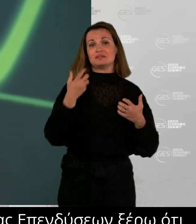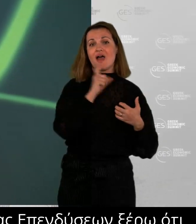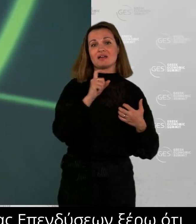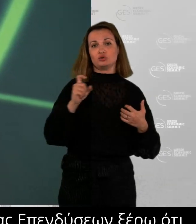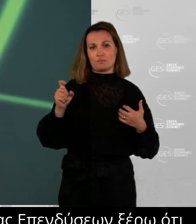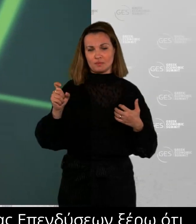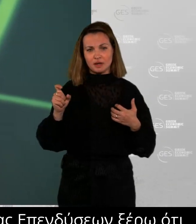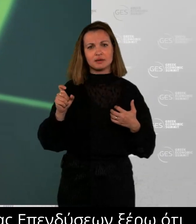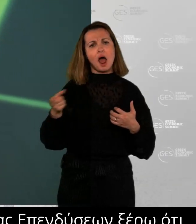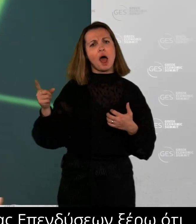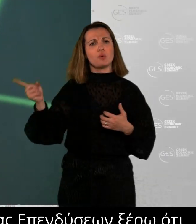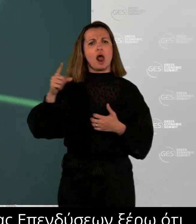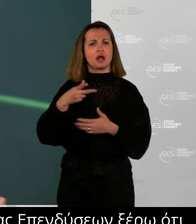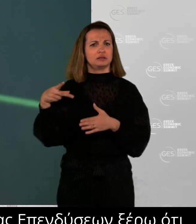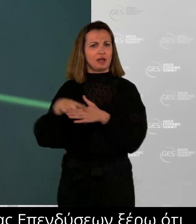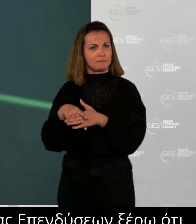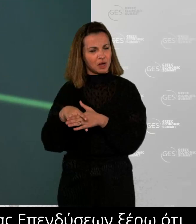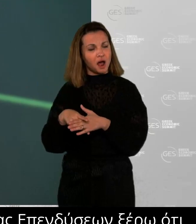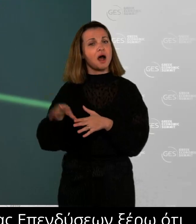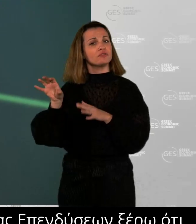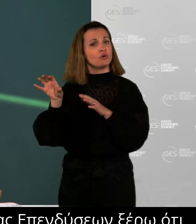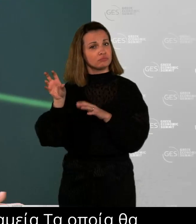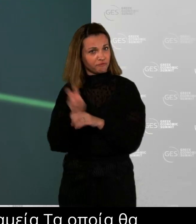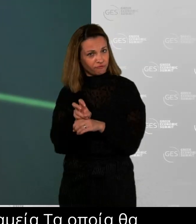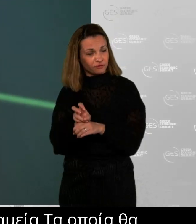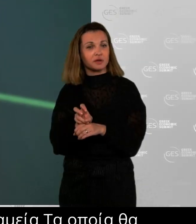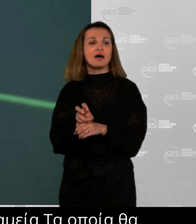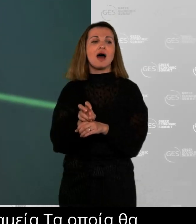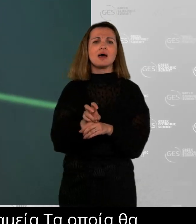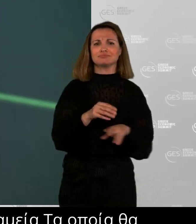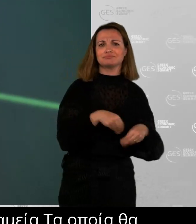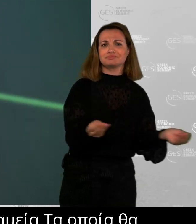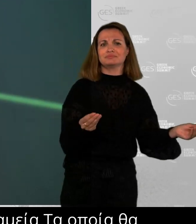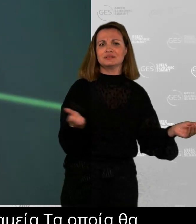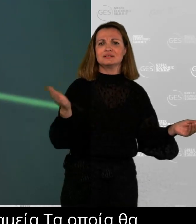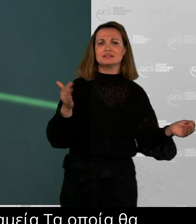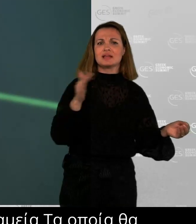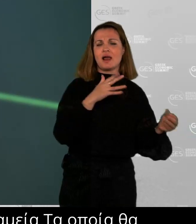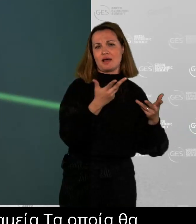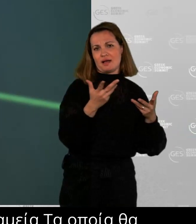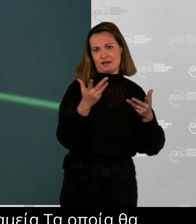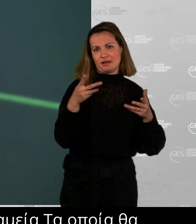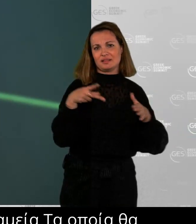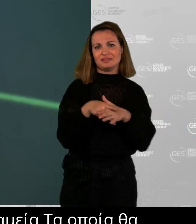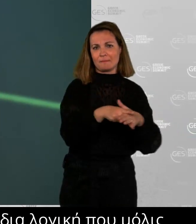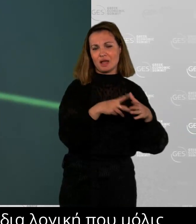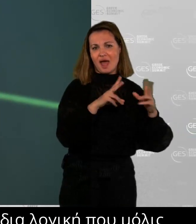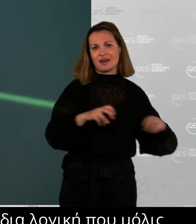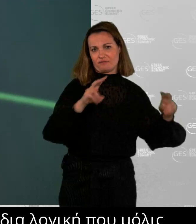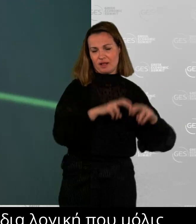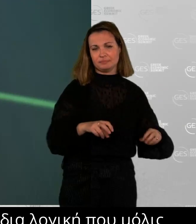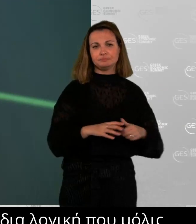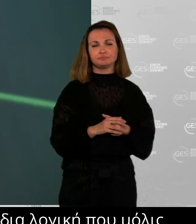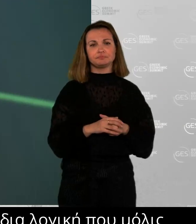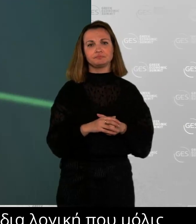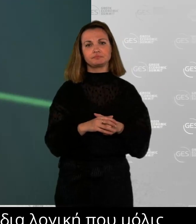τα οποία θα κατευθυνθούν για μεταφορά τεχνολογίας στην ίδια λογική που μόλις ανέλησα. Ξέρω ότι υπάρχουν 100 εκατομμύρια πάλι στην